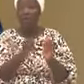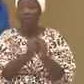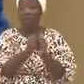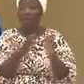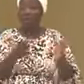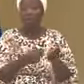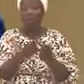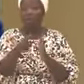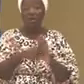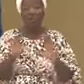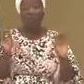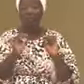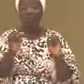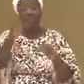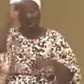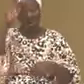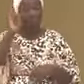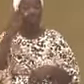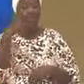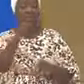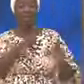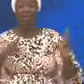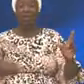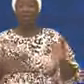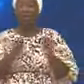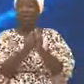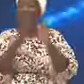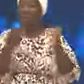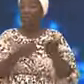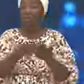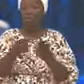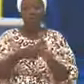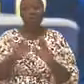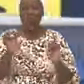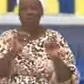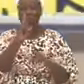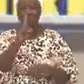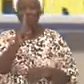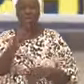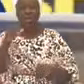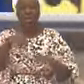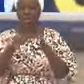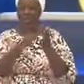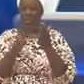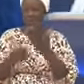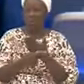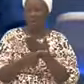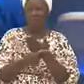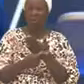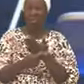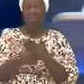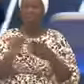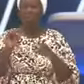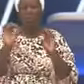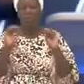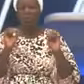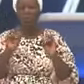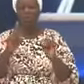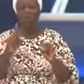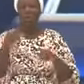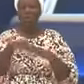personnes le verra le seigneur salle à cet été personne à la croisade personnes à l'église